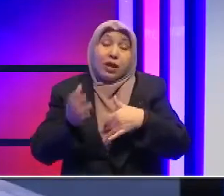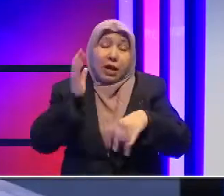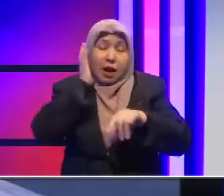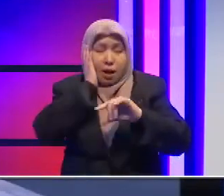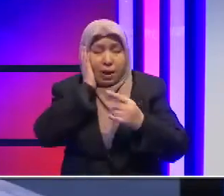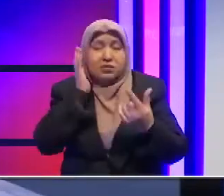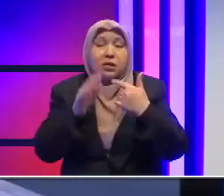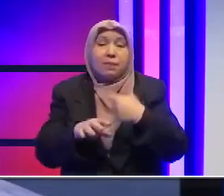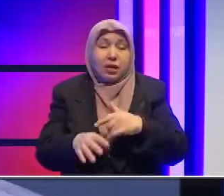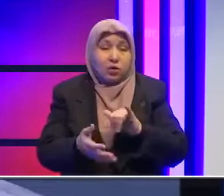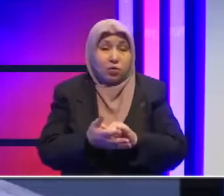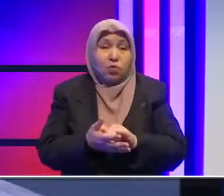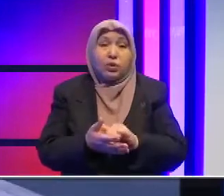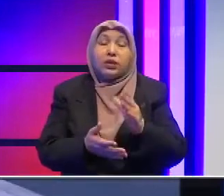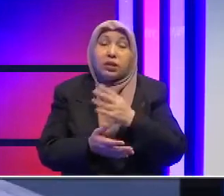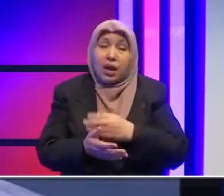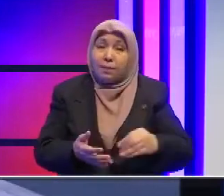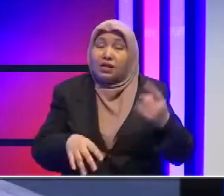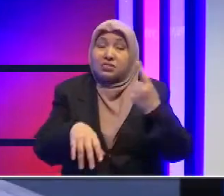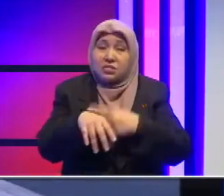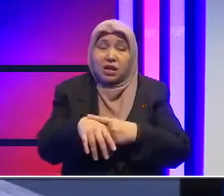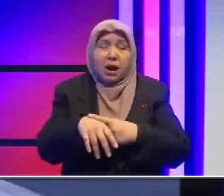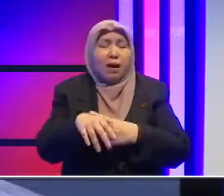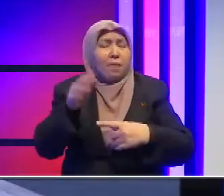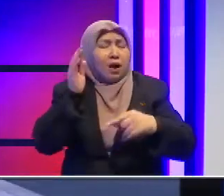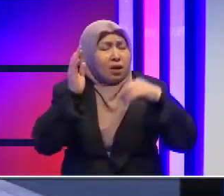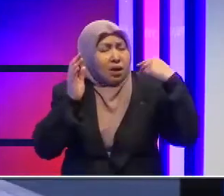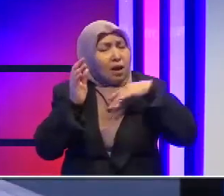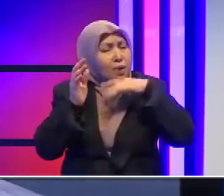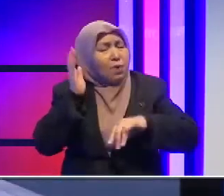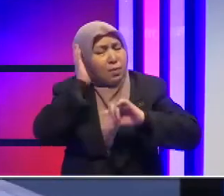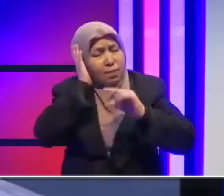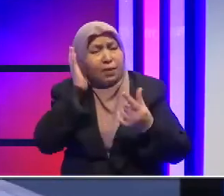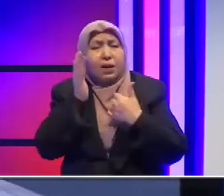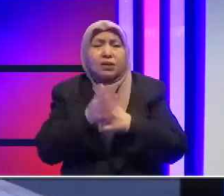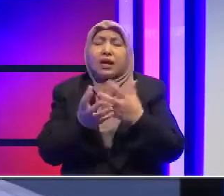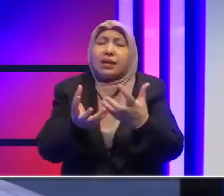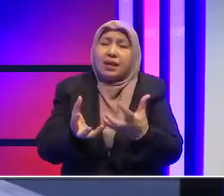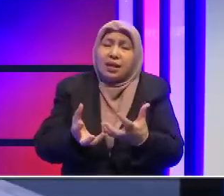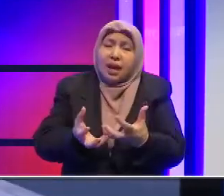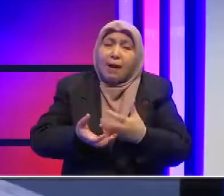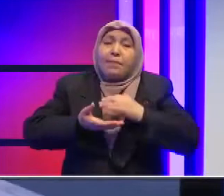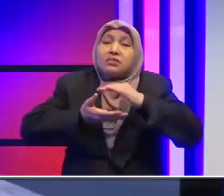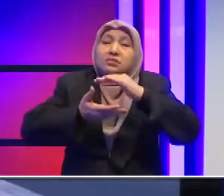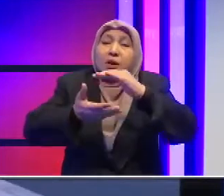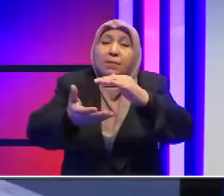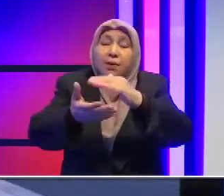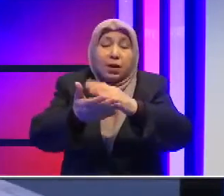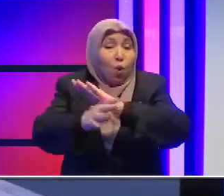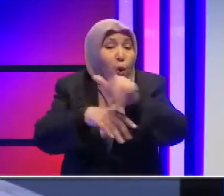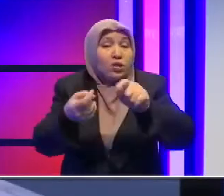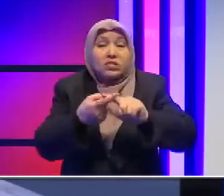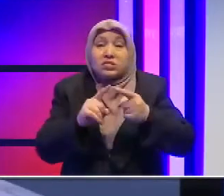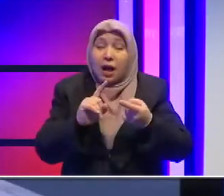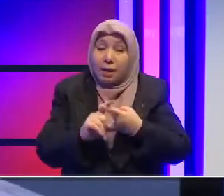thalithatal ukhra. Tak kala mana Nabi SAW membacakan ayat ini dan baginda berkeinginan untuk menyampaikannya kepada para